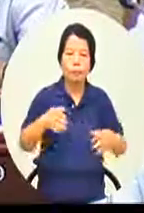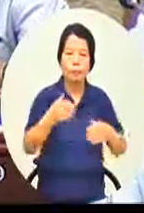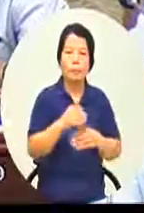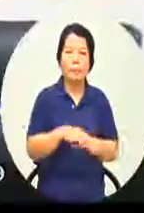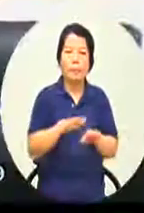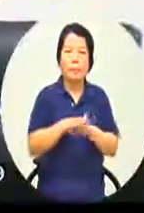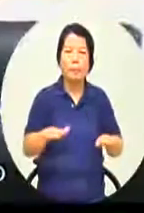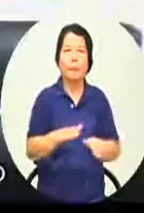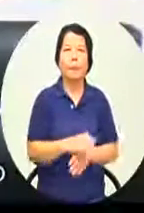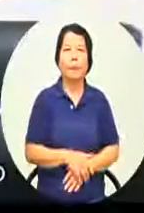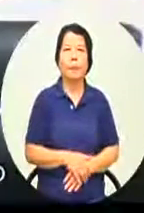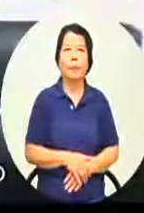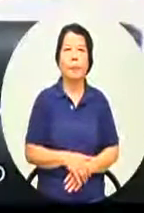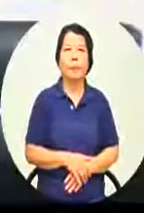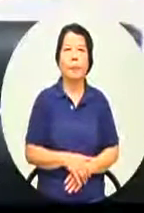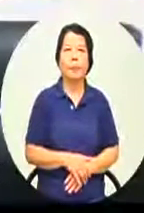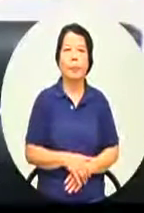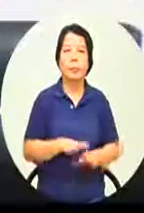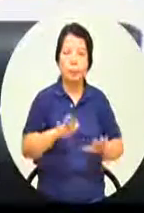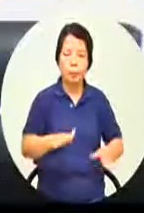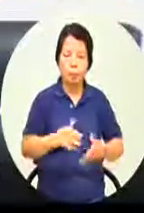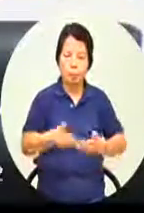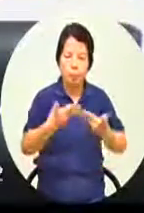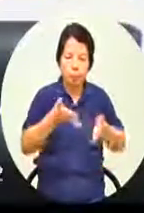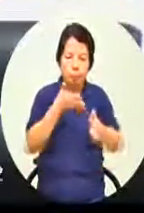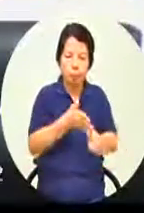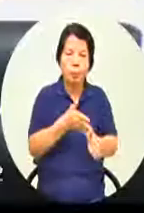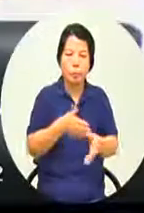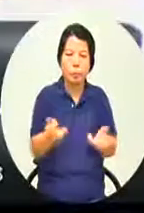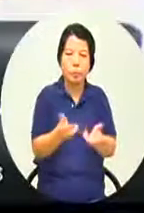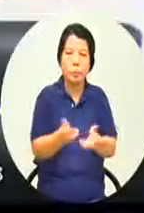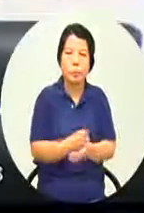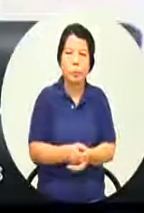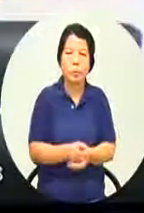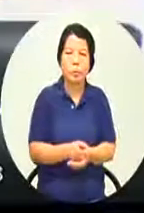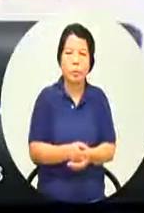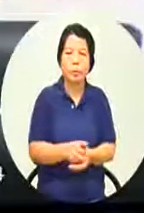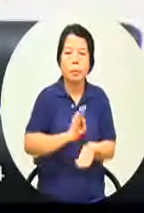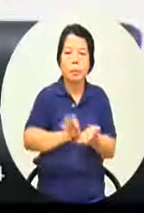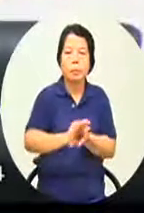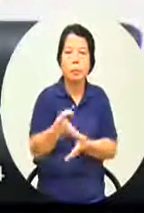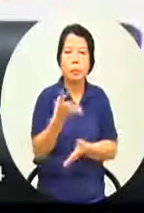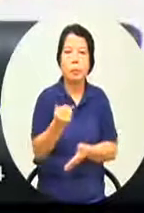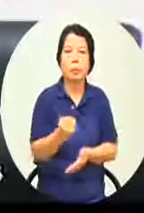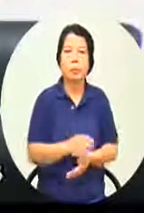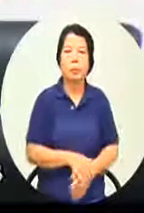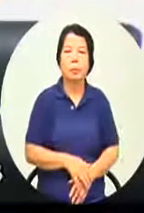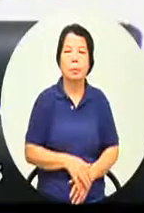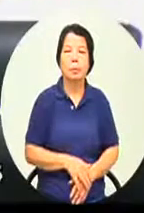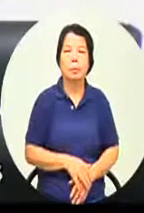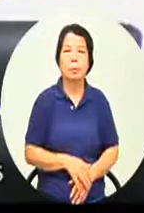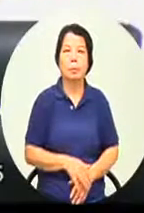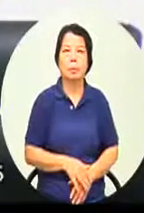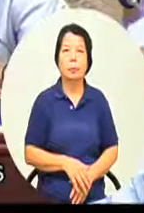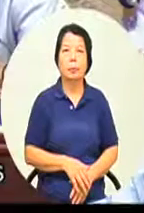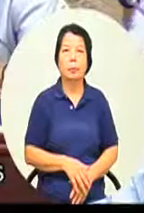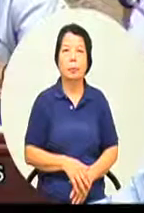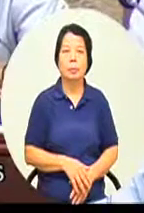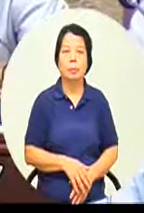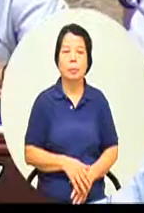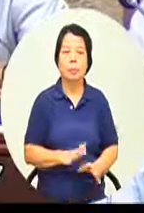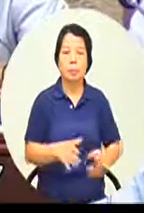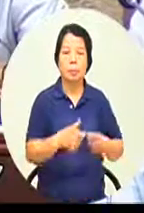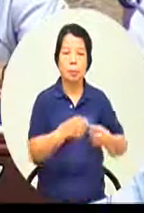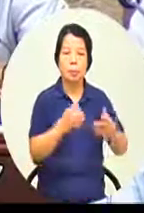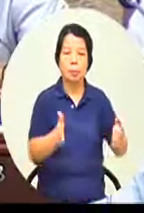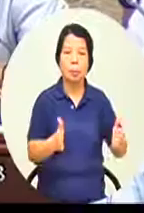前你们我们目前轻轨新建已经多少经费了？ 目前的部分呢，我们第一阶段